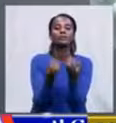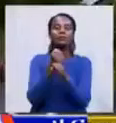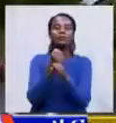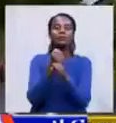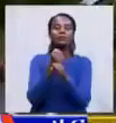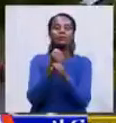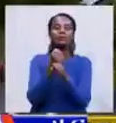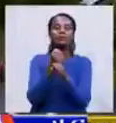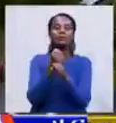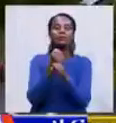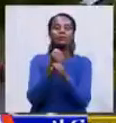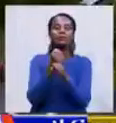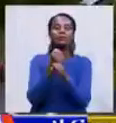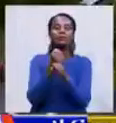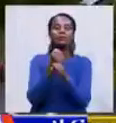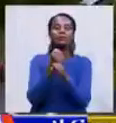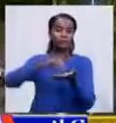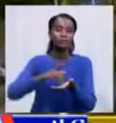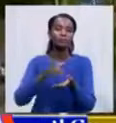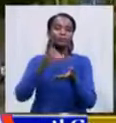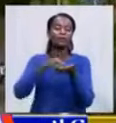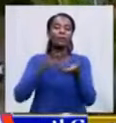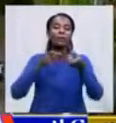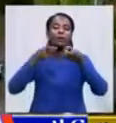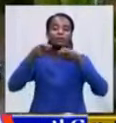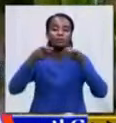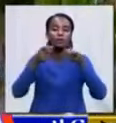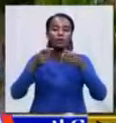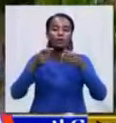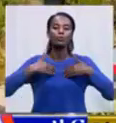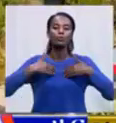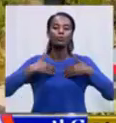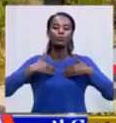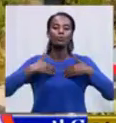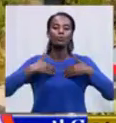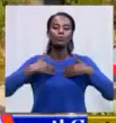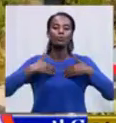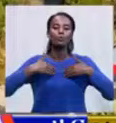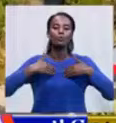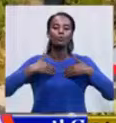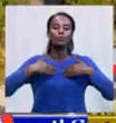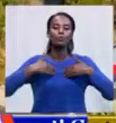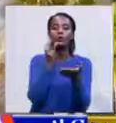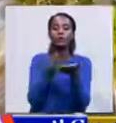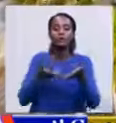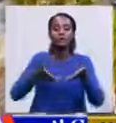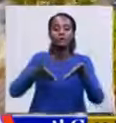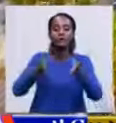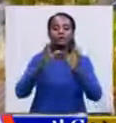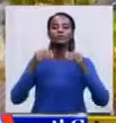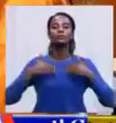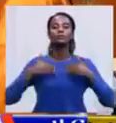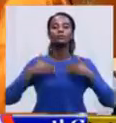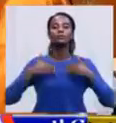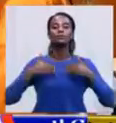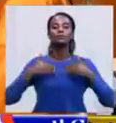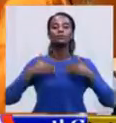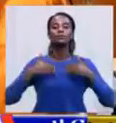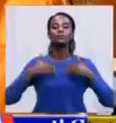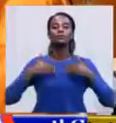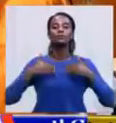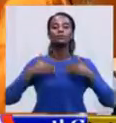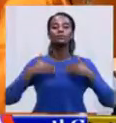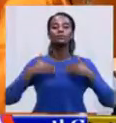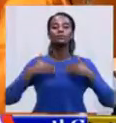እየተሰሩም ይገኛሉ። በሐዋሳ ከተማም የከተማ አስተዳደሩ ወጣት ፌዴሬሽን ስር የሚገኙ በጎ ፈቃደኛ ወጣቶችን በመጠቀም ከእጅ